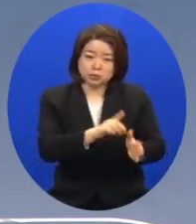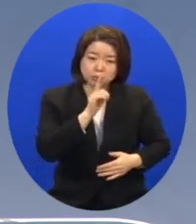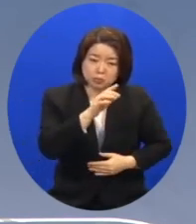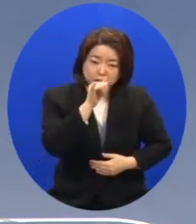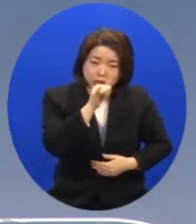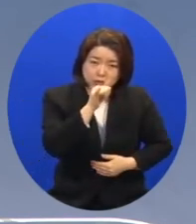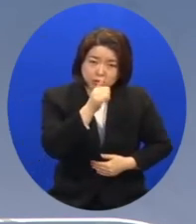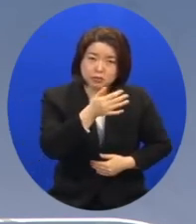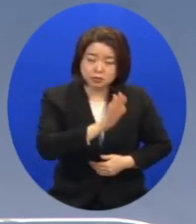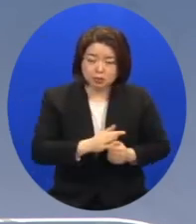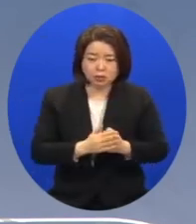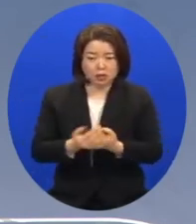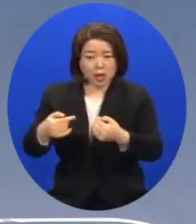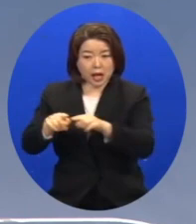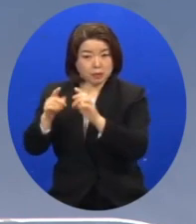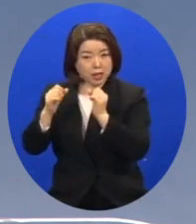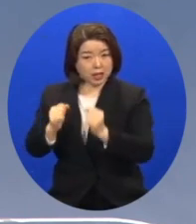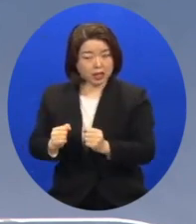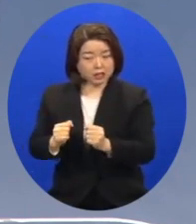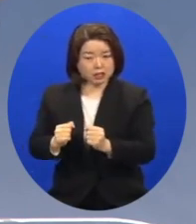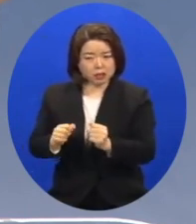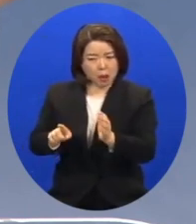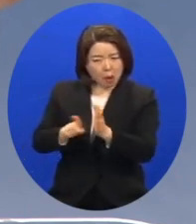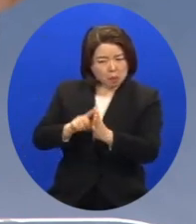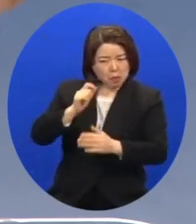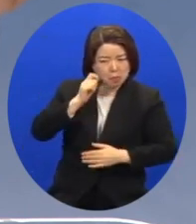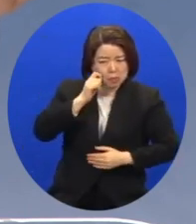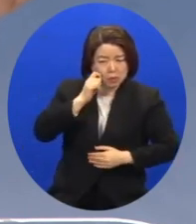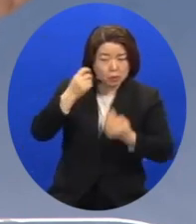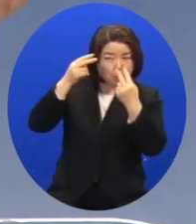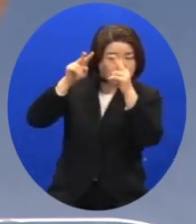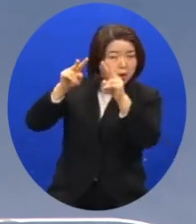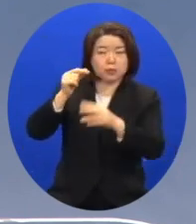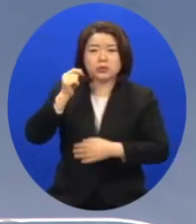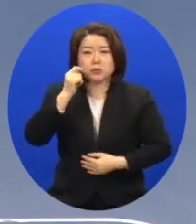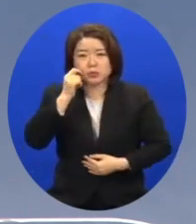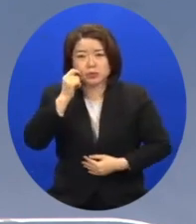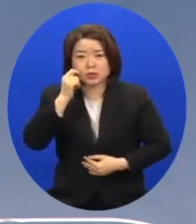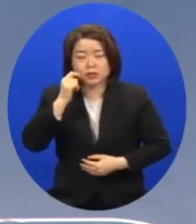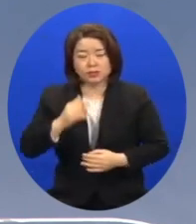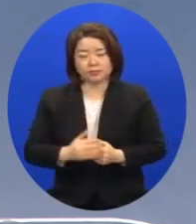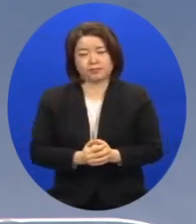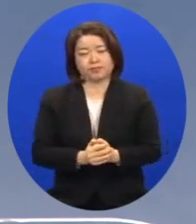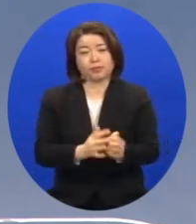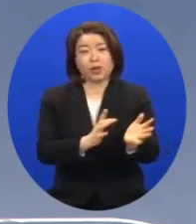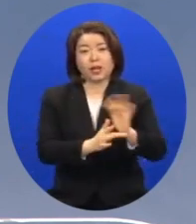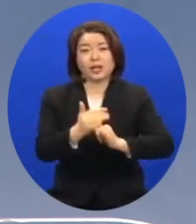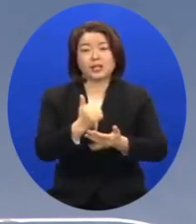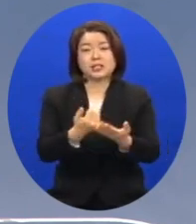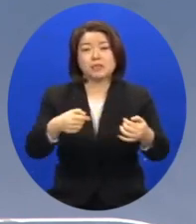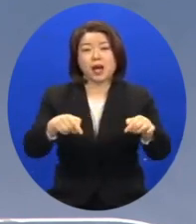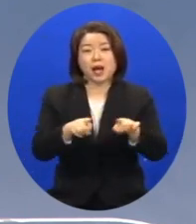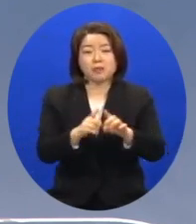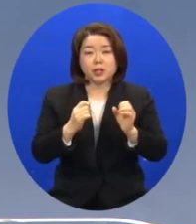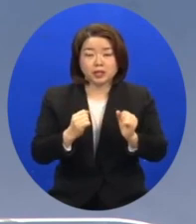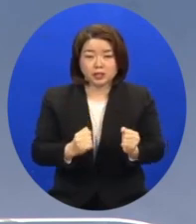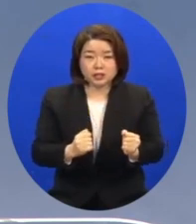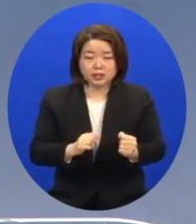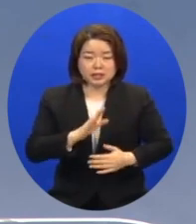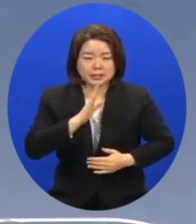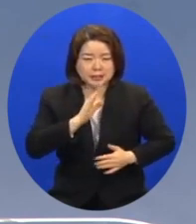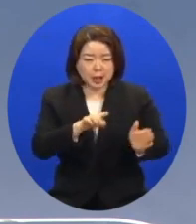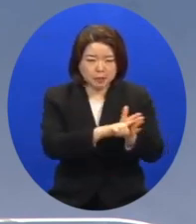계시는 것이 믿어지지 도 안고 바라보아 지지도 않는 겁니다 예수님이 정말 함께 계시는게 진짜 믿어지고